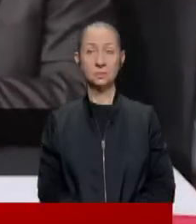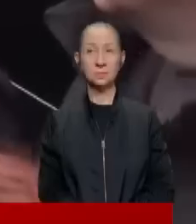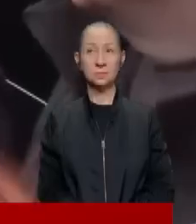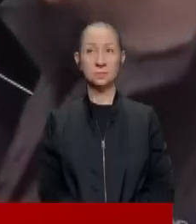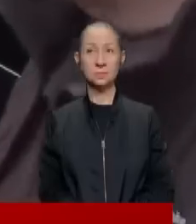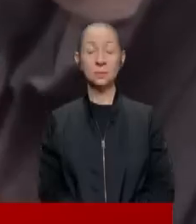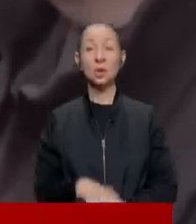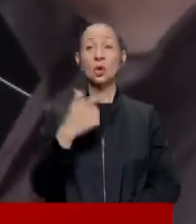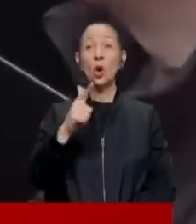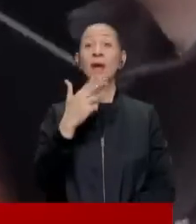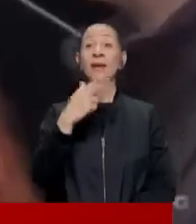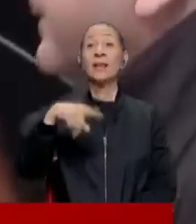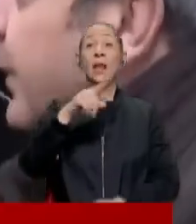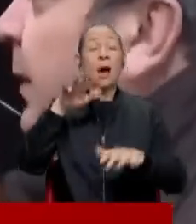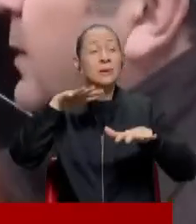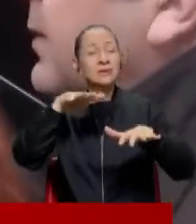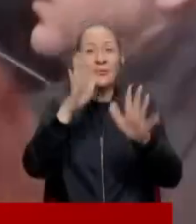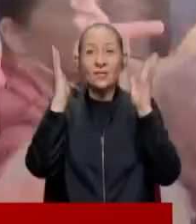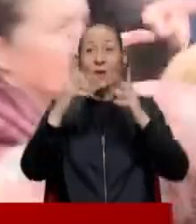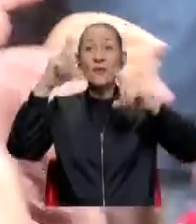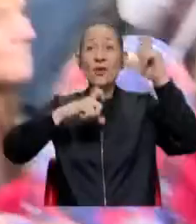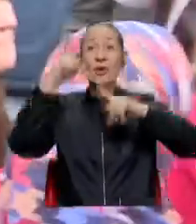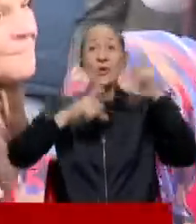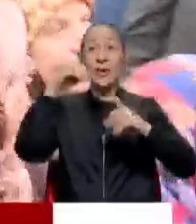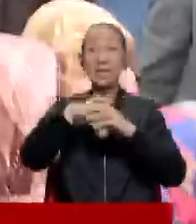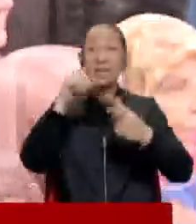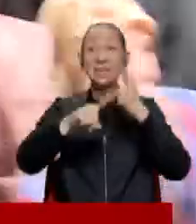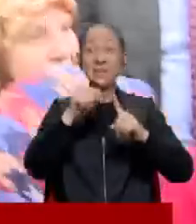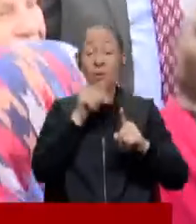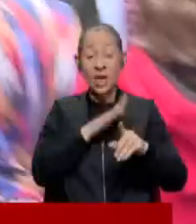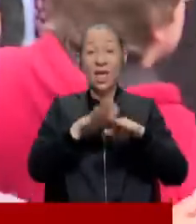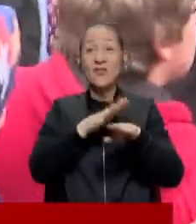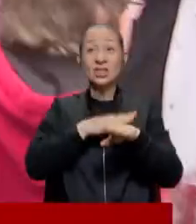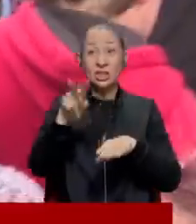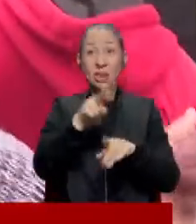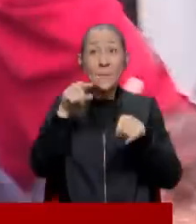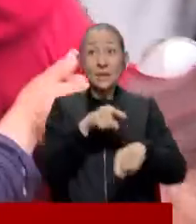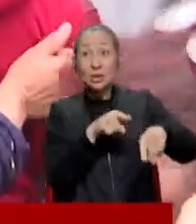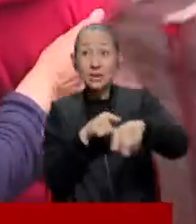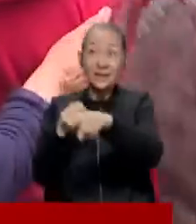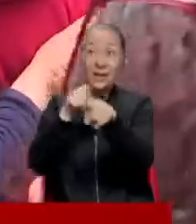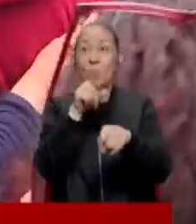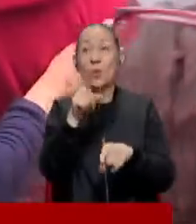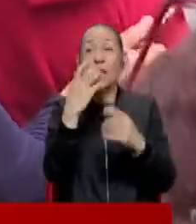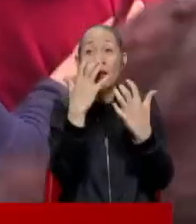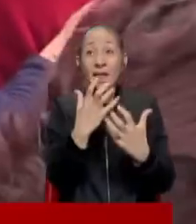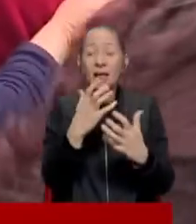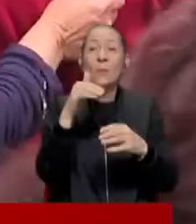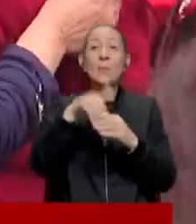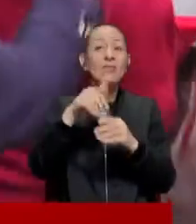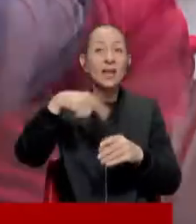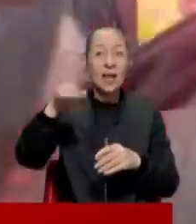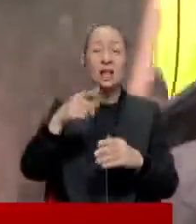edilemez diyor köylü kadınların ilgisi büyüktü fotoğraf çektirmek için Kılıçdaroğlu ve Mansur Yavaş'ın peşindelerdi bu ilgi karşısında